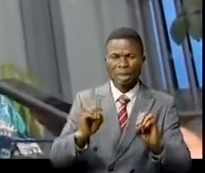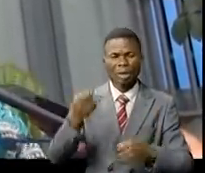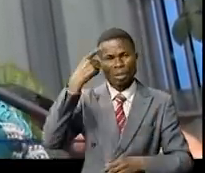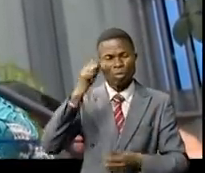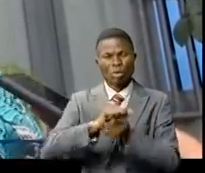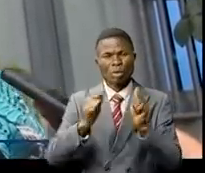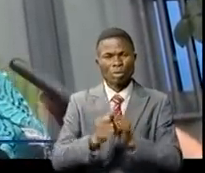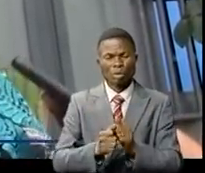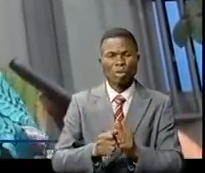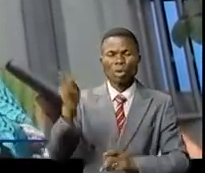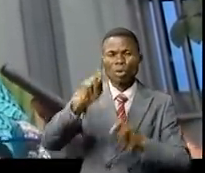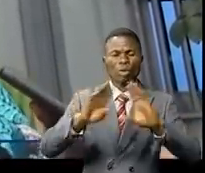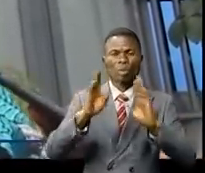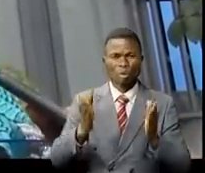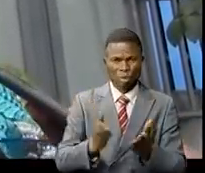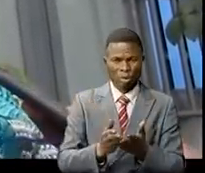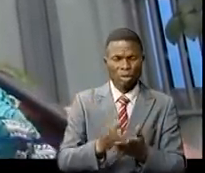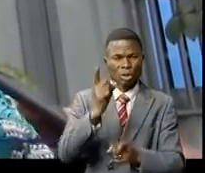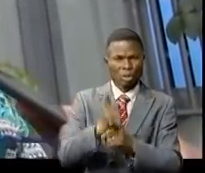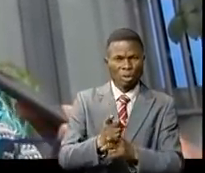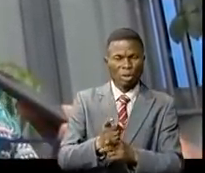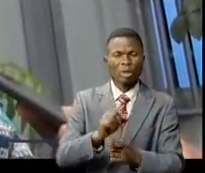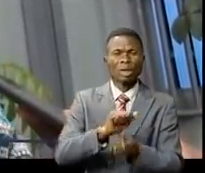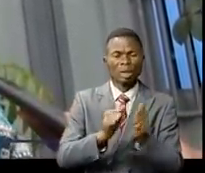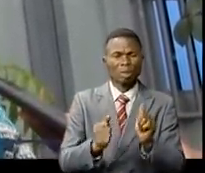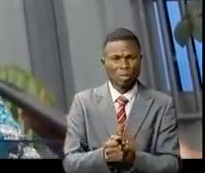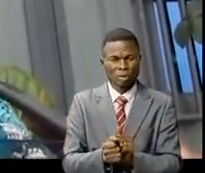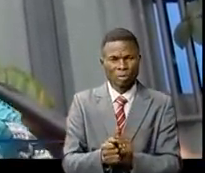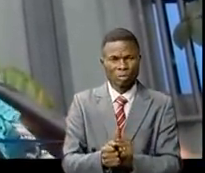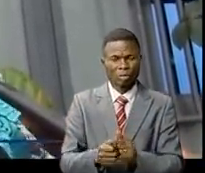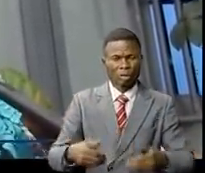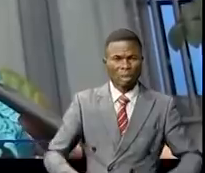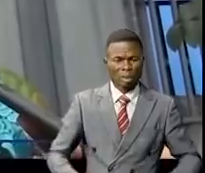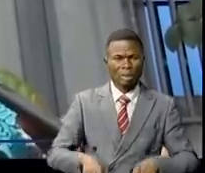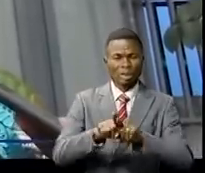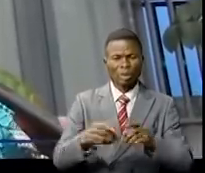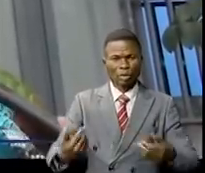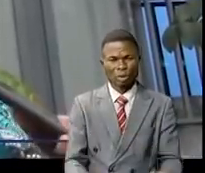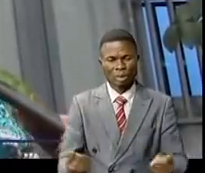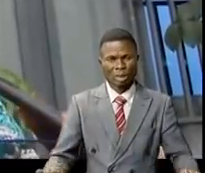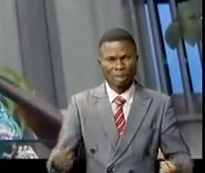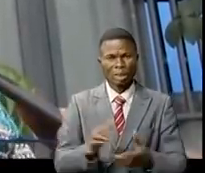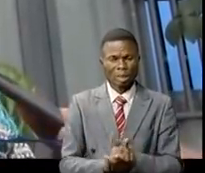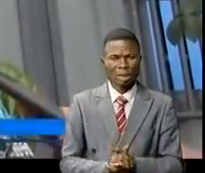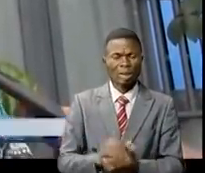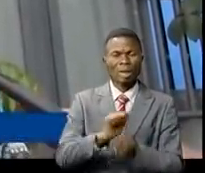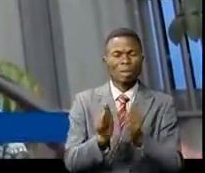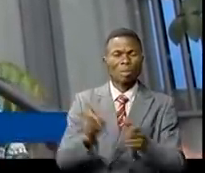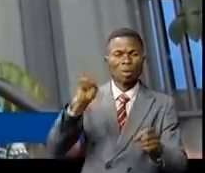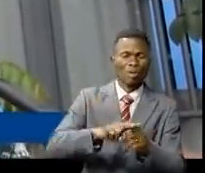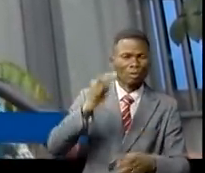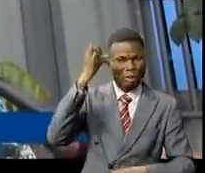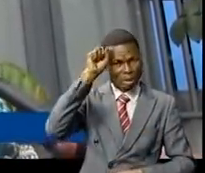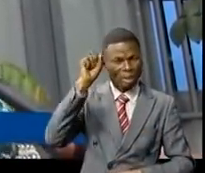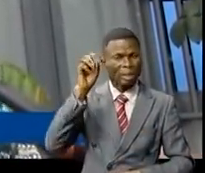à toutes ces populations cibles proposées dont les jeunes et les adolescents les victimes civiles des violences sexuelles et